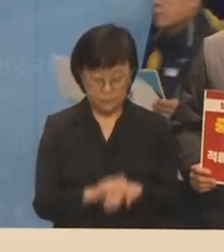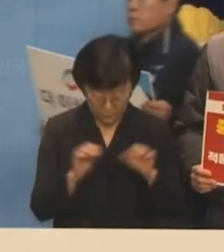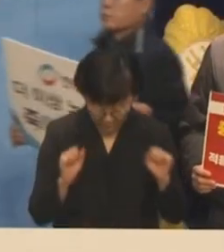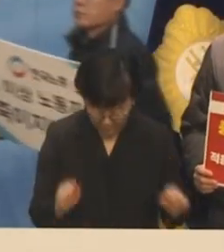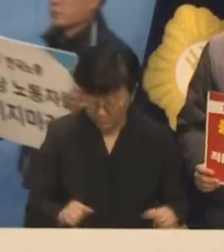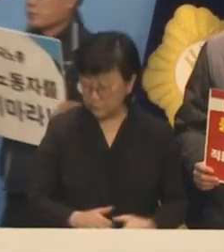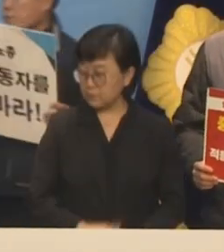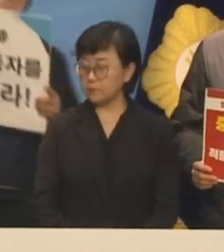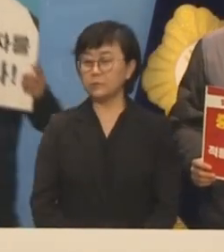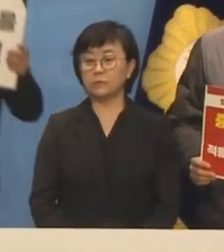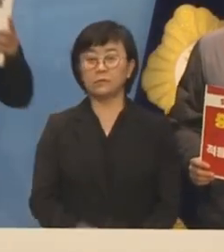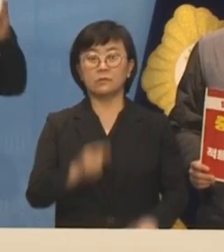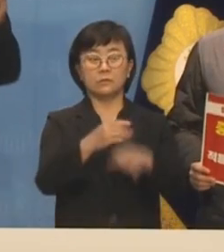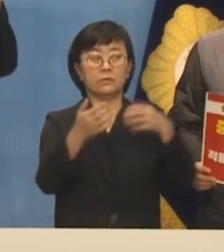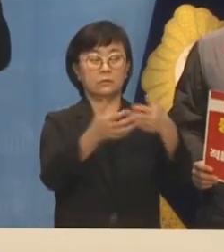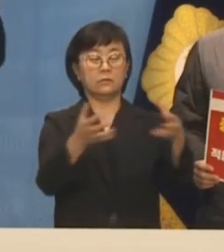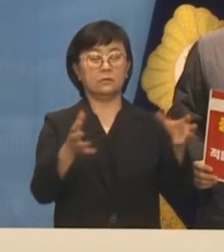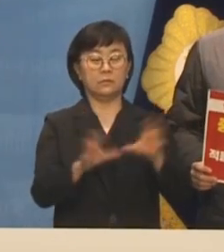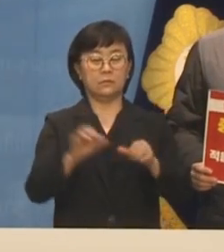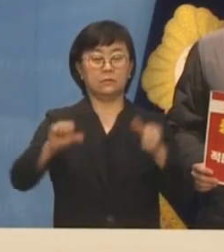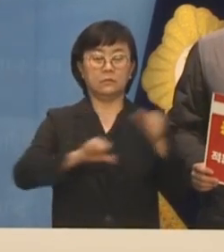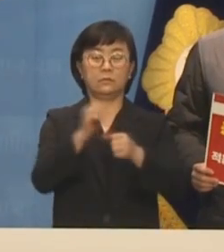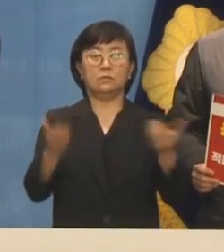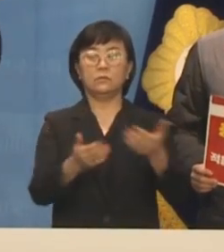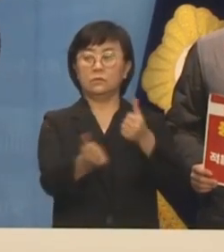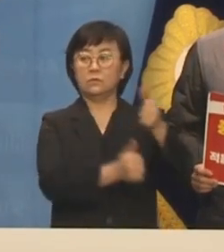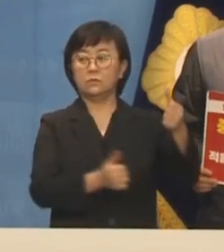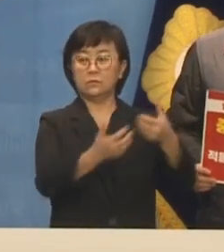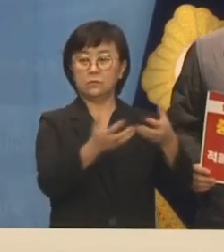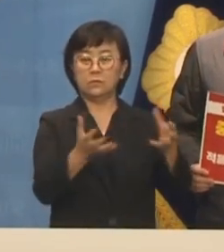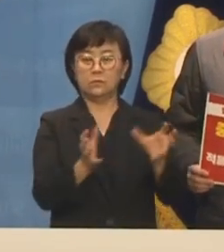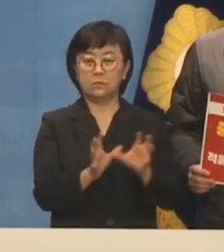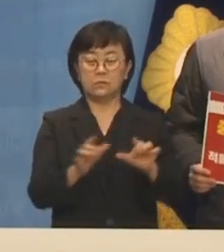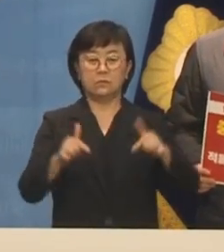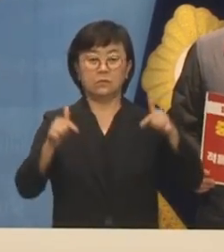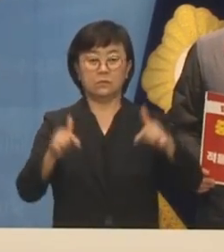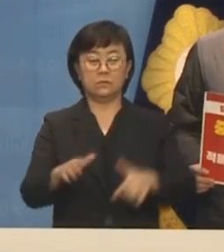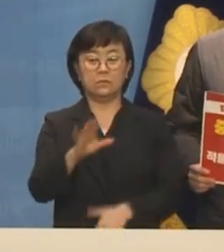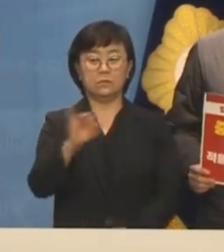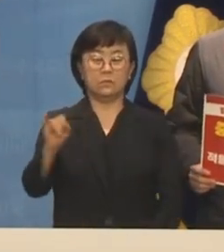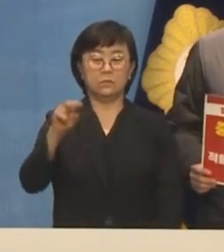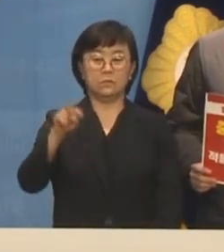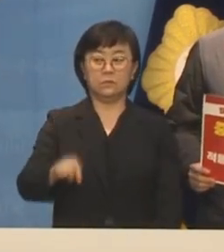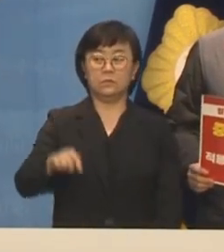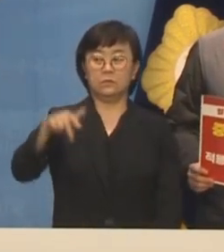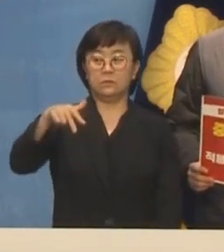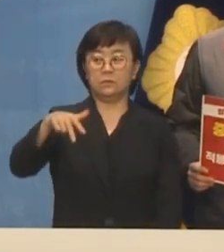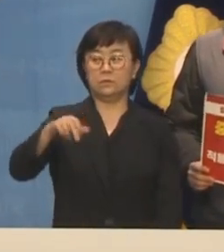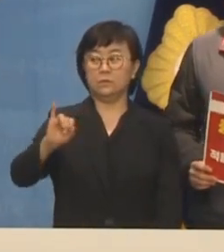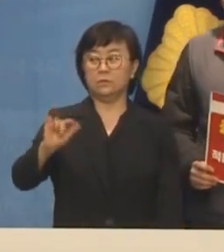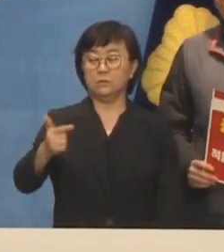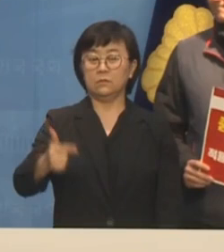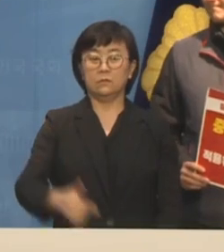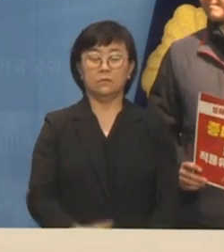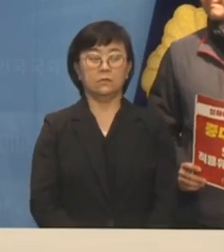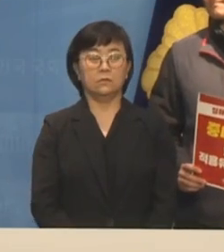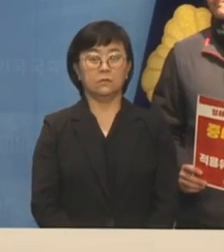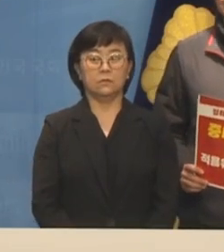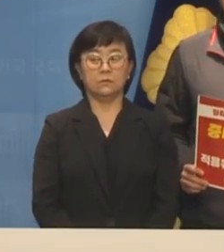안녕하십니까. 더불어민주당 환경노동위원회 간사 이수진 국회의원입니다.